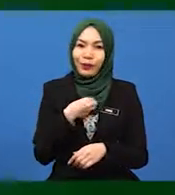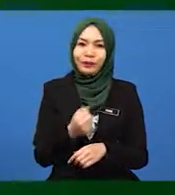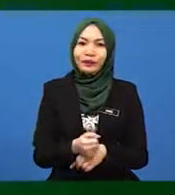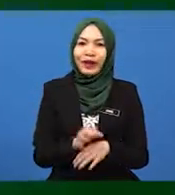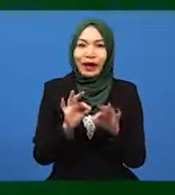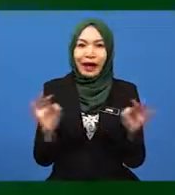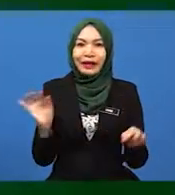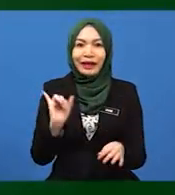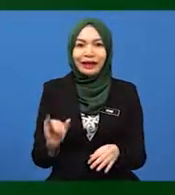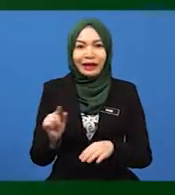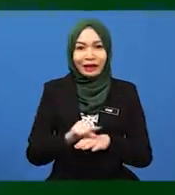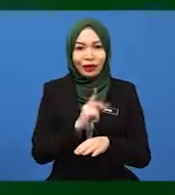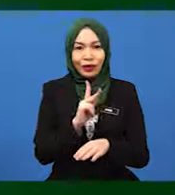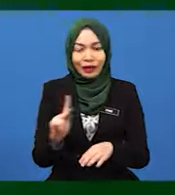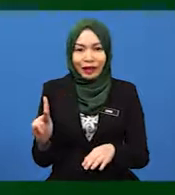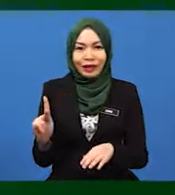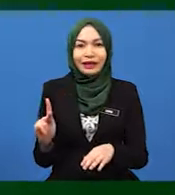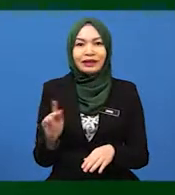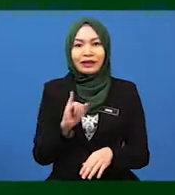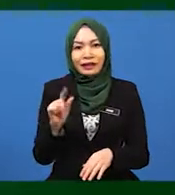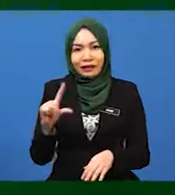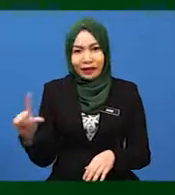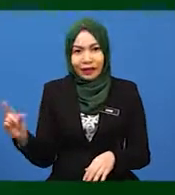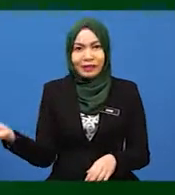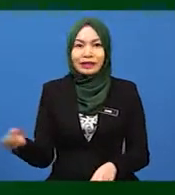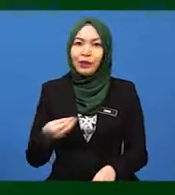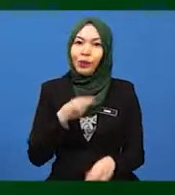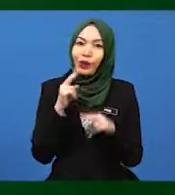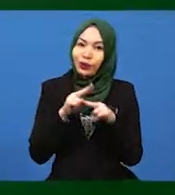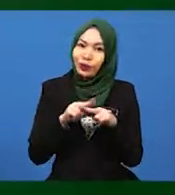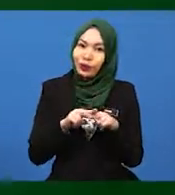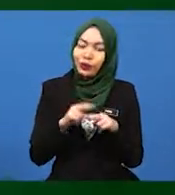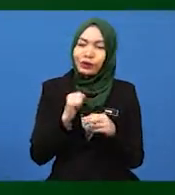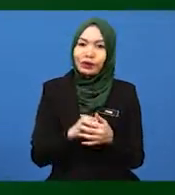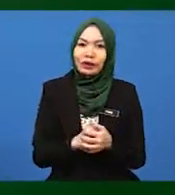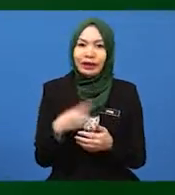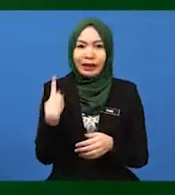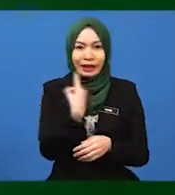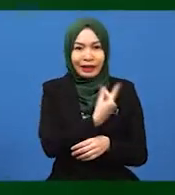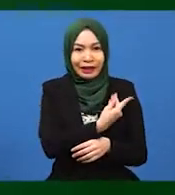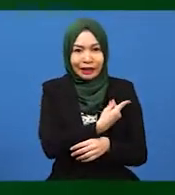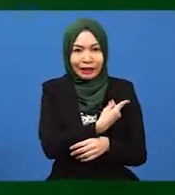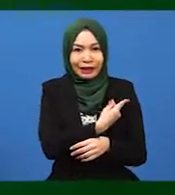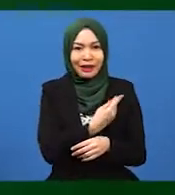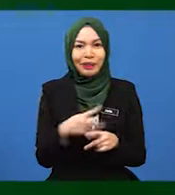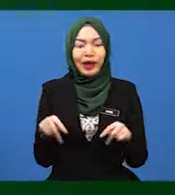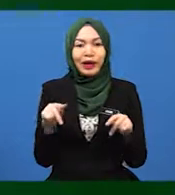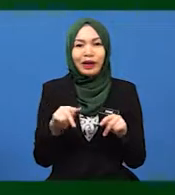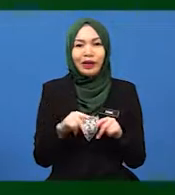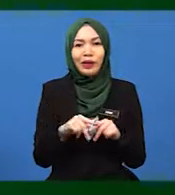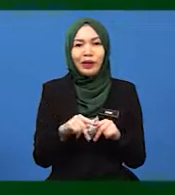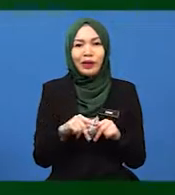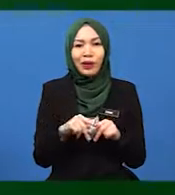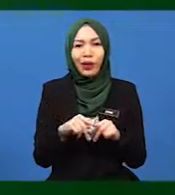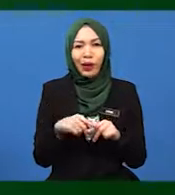ialah jemput duduk. Jemput duduk. Kita perlu menghormati tetamu